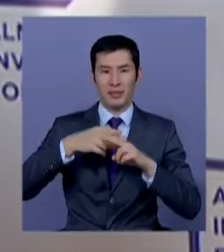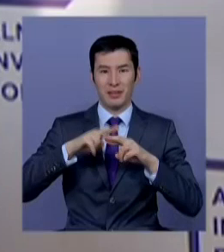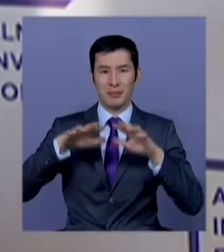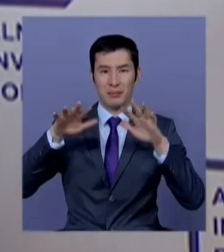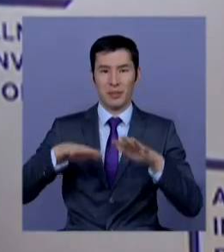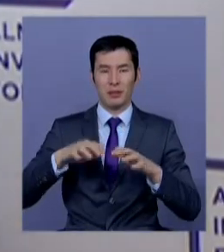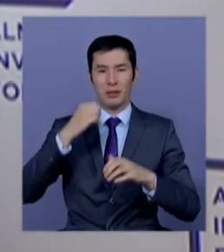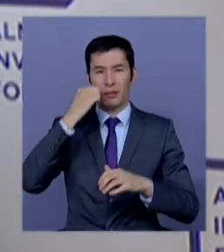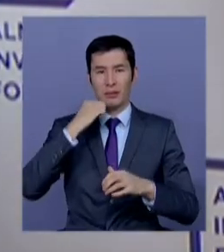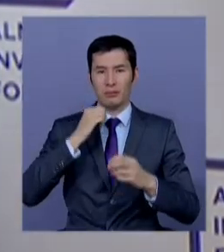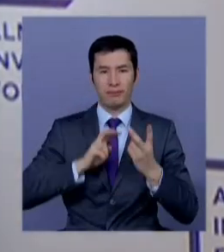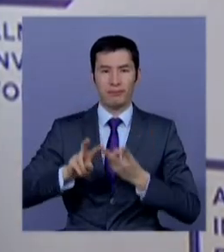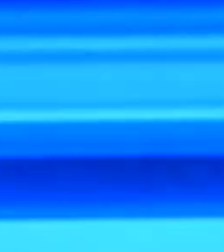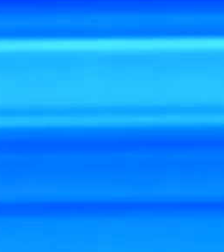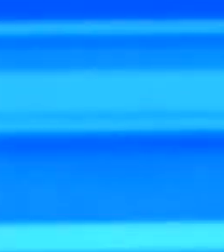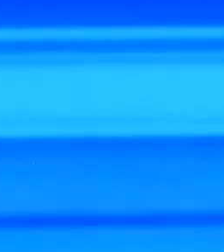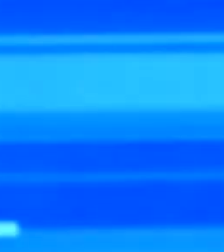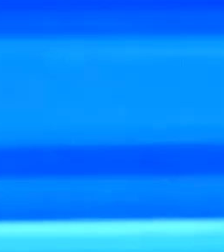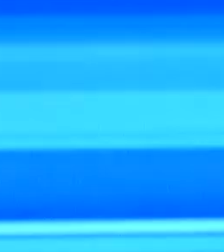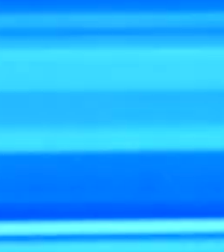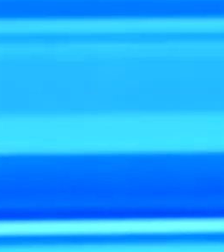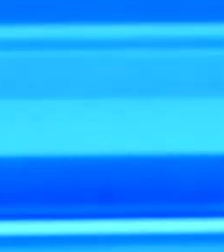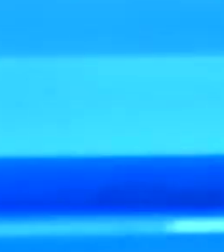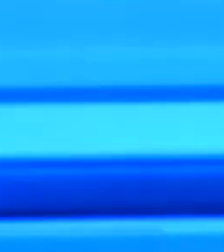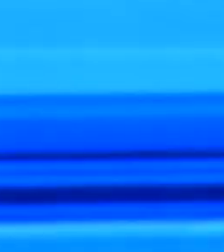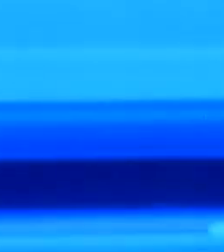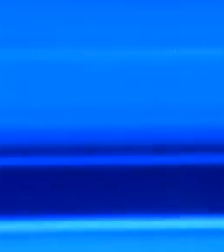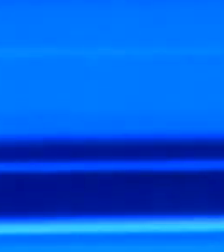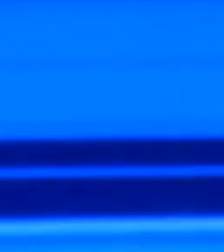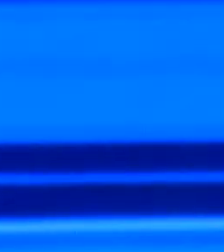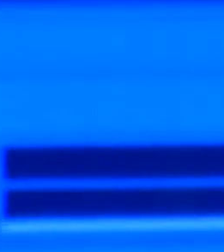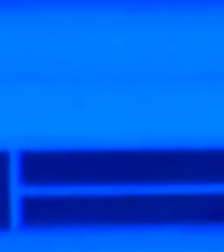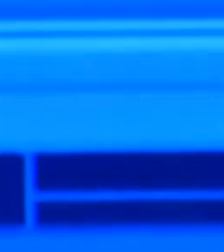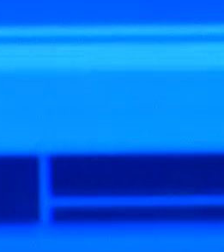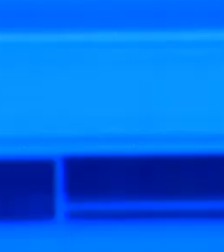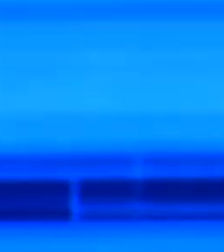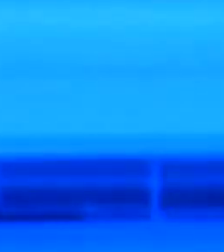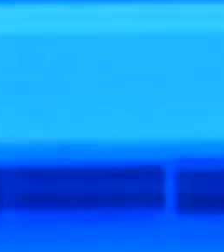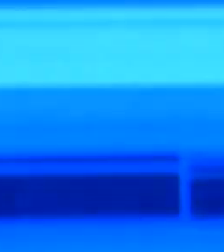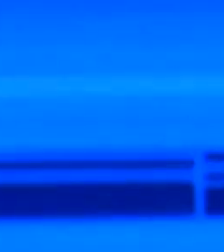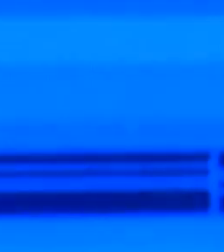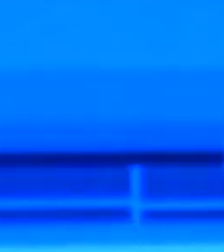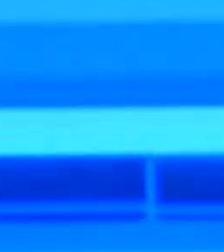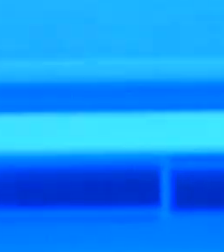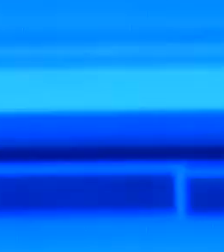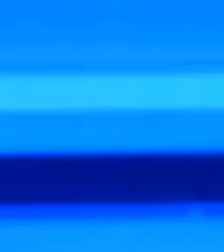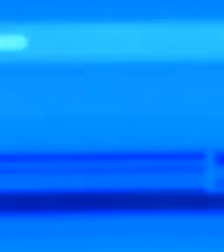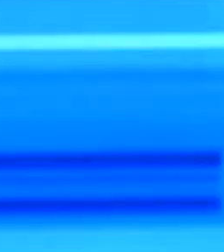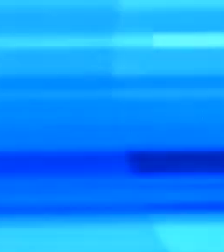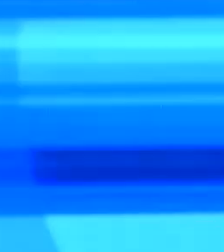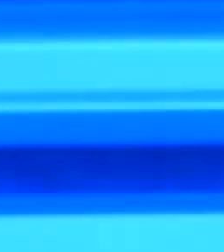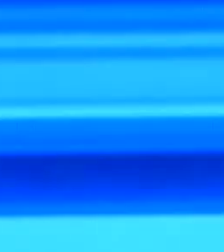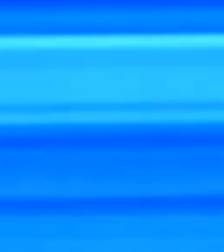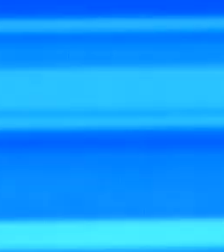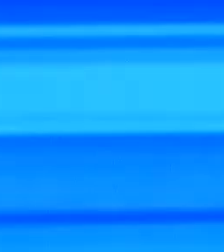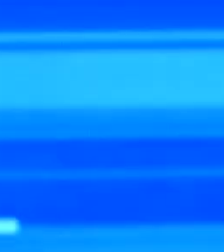тұрақтайтын үздік мекенге айналдыру. Назарларыңызда жаңалықтар. Алматыда 4 туристік полиция пункті ашылады.